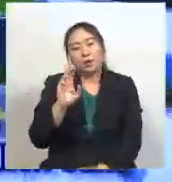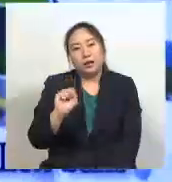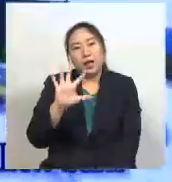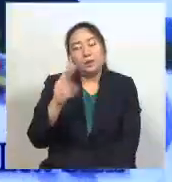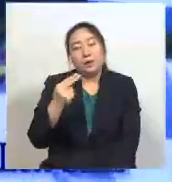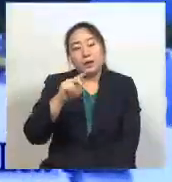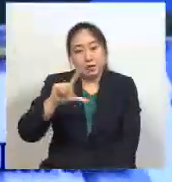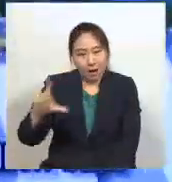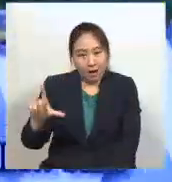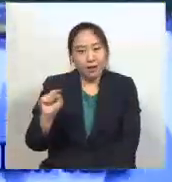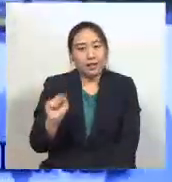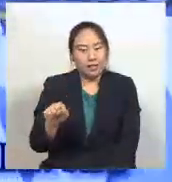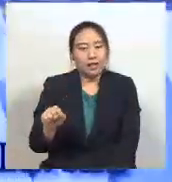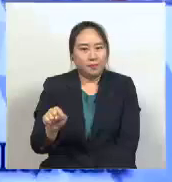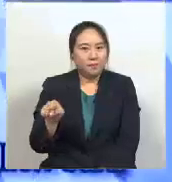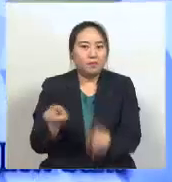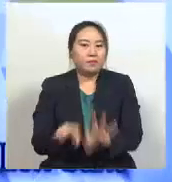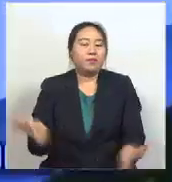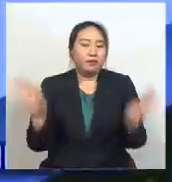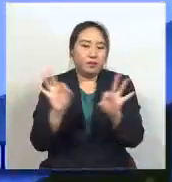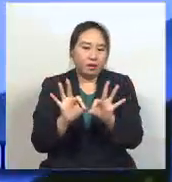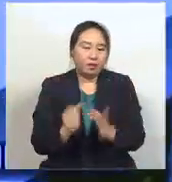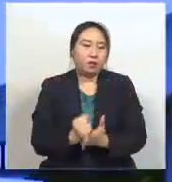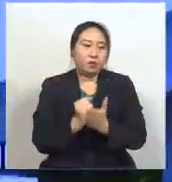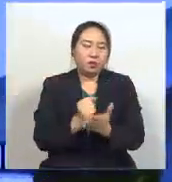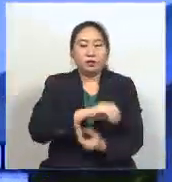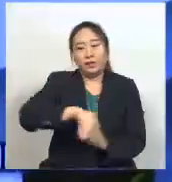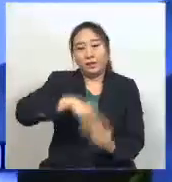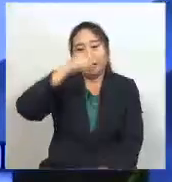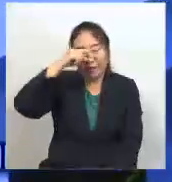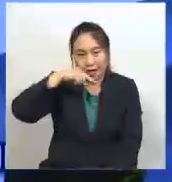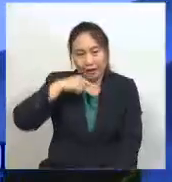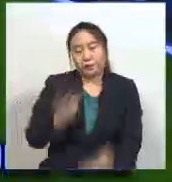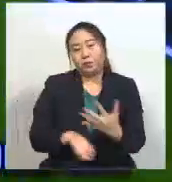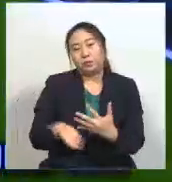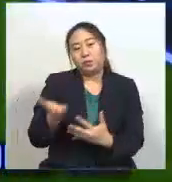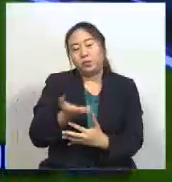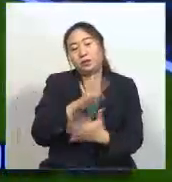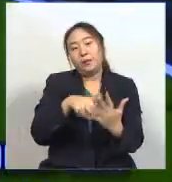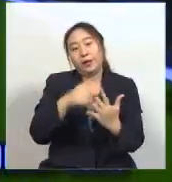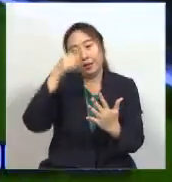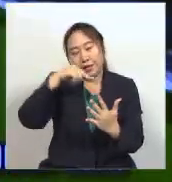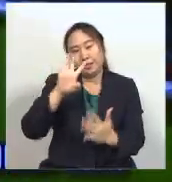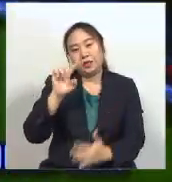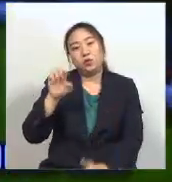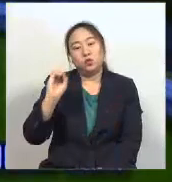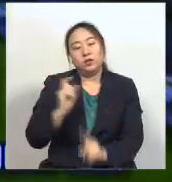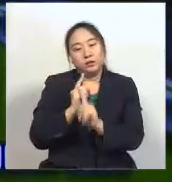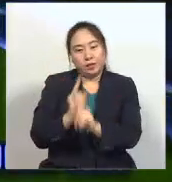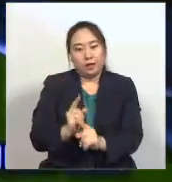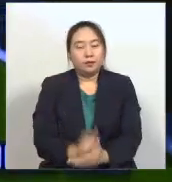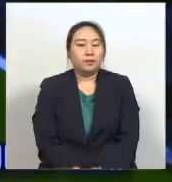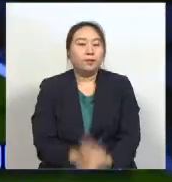ล้านบาทก็ถือว่าเป็นอีกหนึ่งกุญแจสำคัญในการยกระดับเศรษฐกิจไทยตามนโยบาย Thailand 4.0 นอกจ